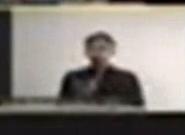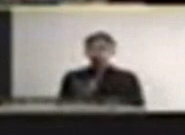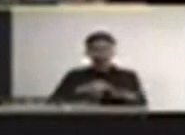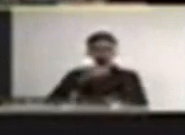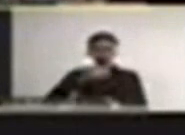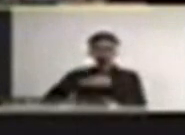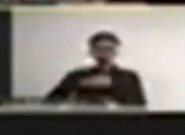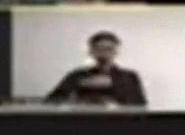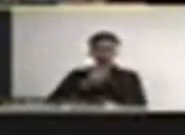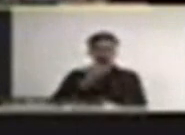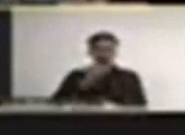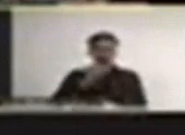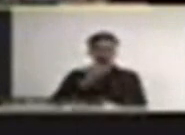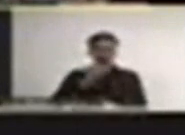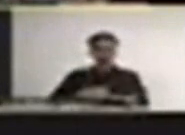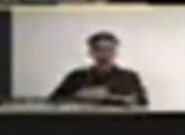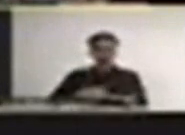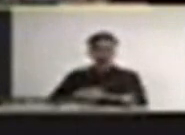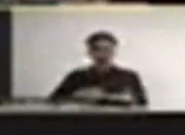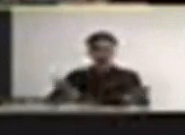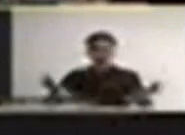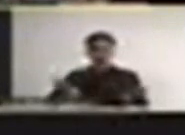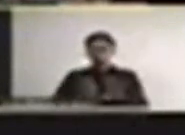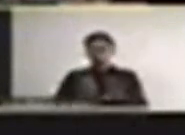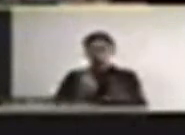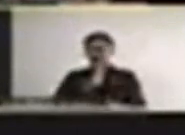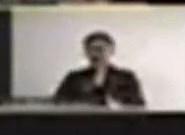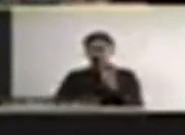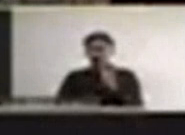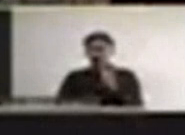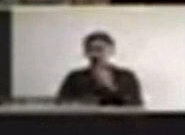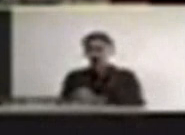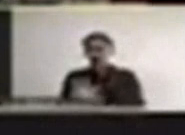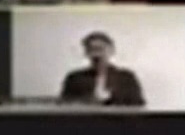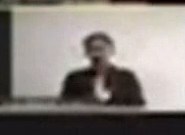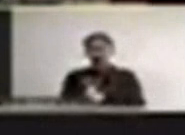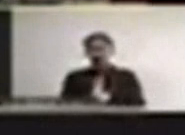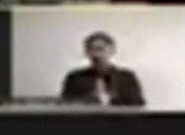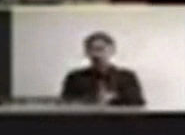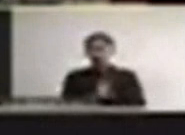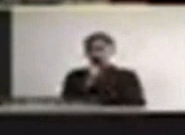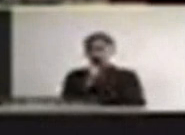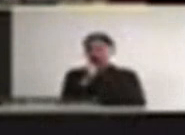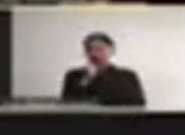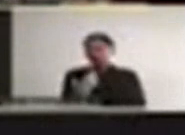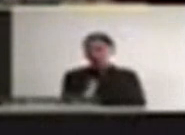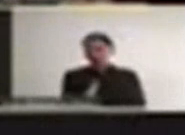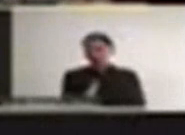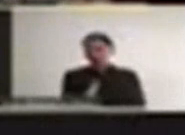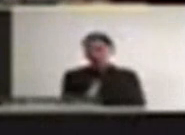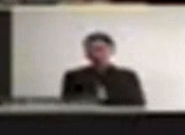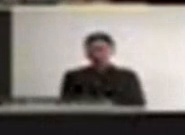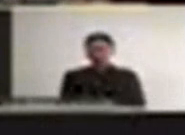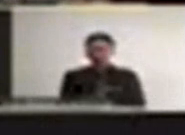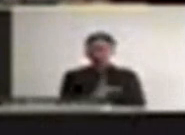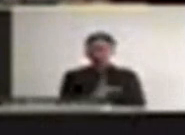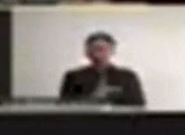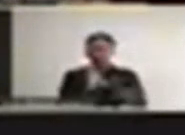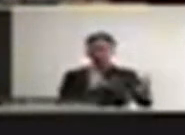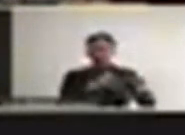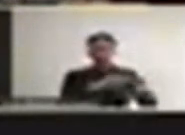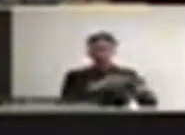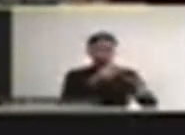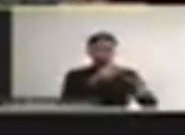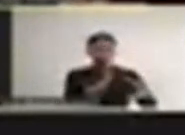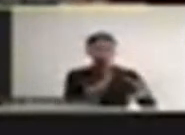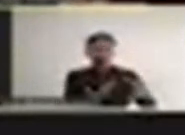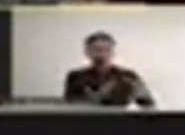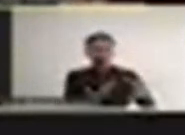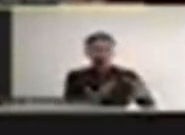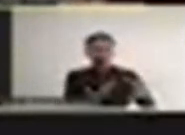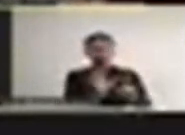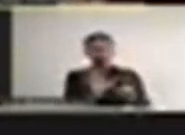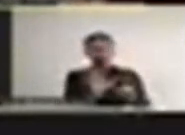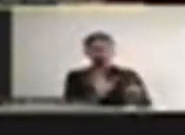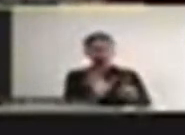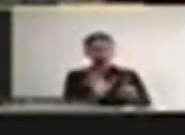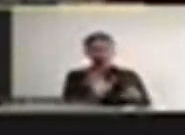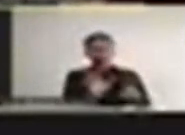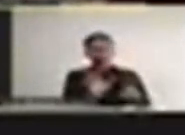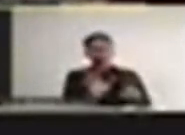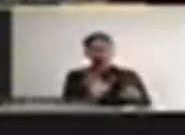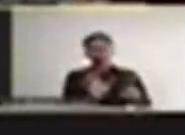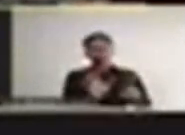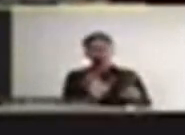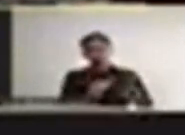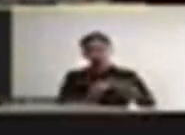mungkin salah satu cara bisa dilakukan siswa itu satu kelas tadi sekitar 15 siswa misalnya, dan